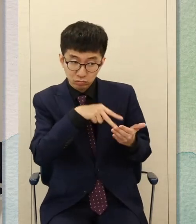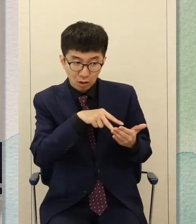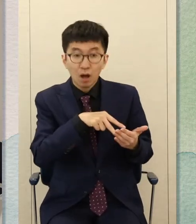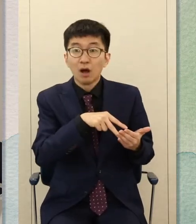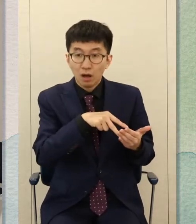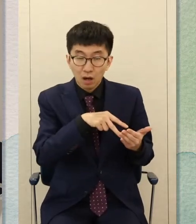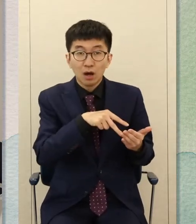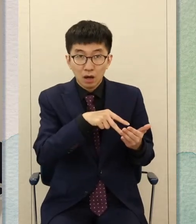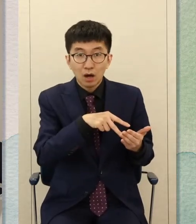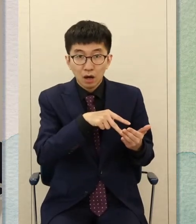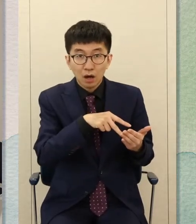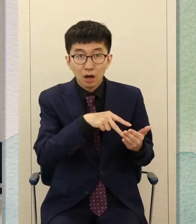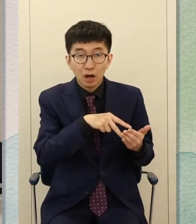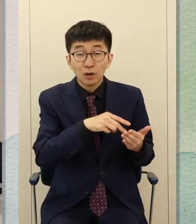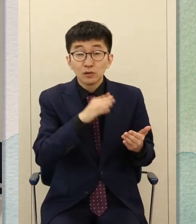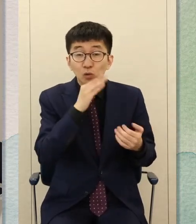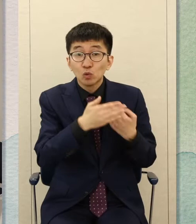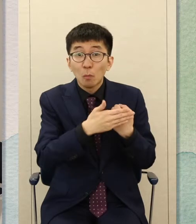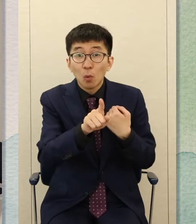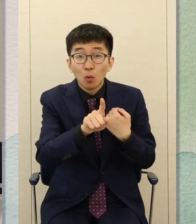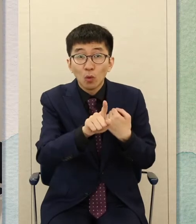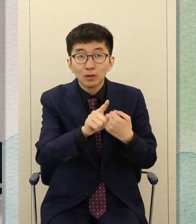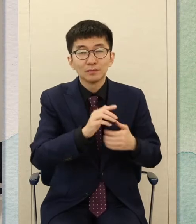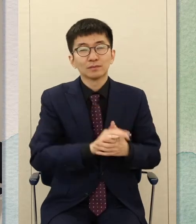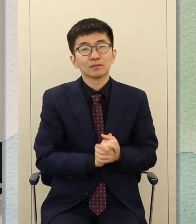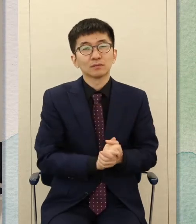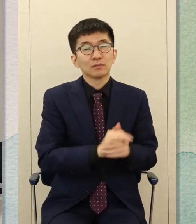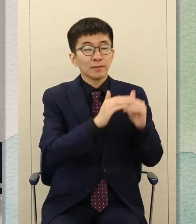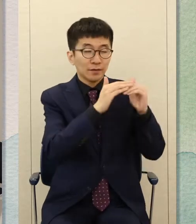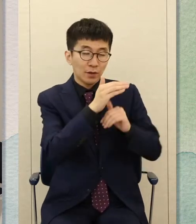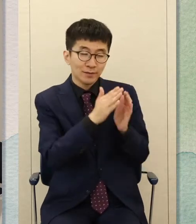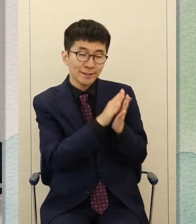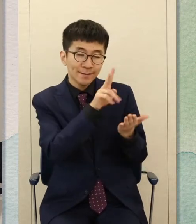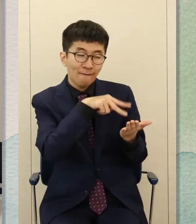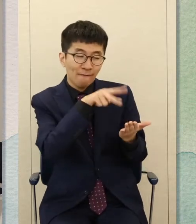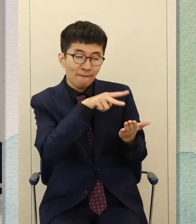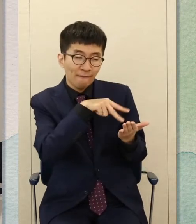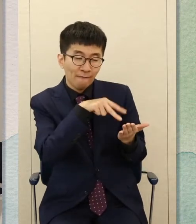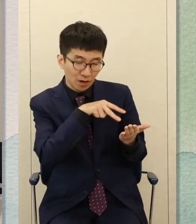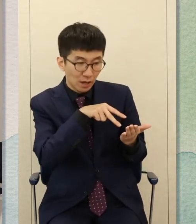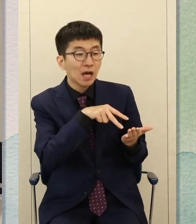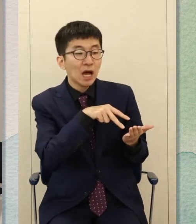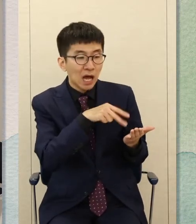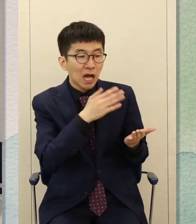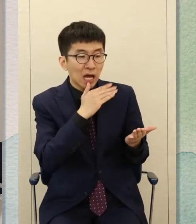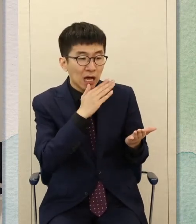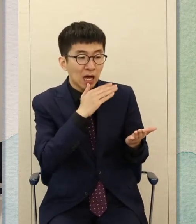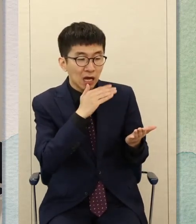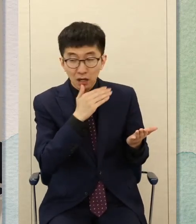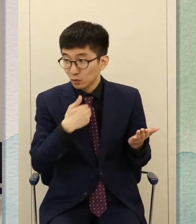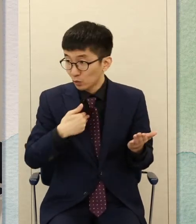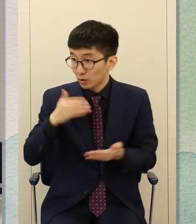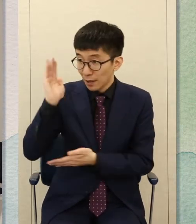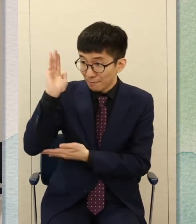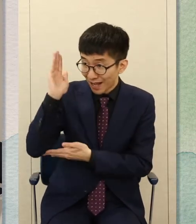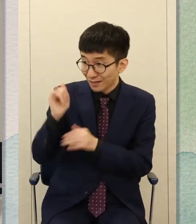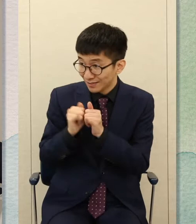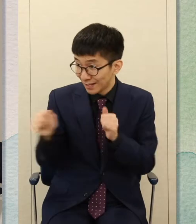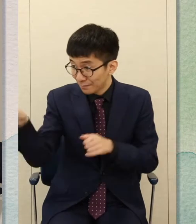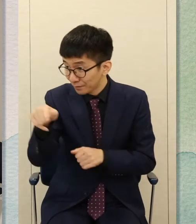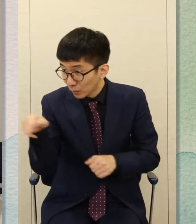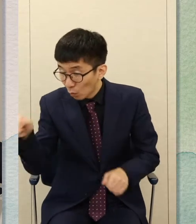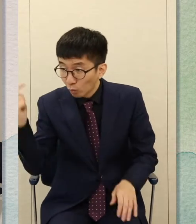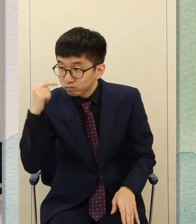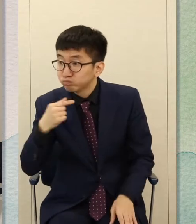책을 읽는다는 게 제일 큰 힘 중에 하나가 그거거든요. 내용 있는 이야기를 정말 많이 하게 되니까 듣는 사람도